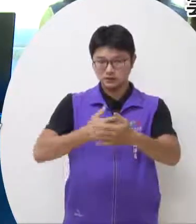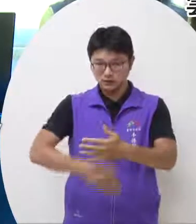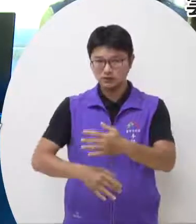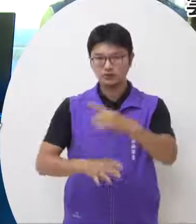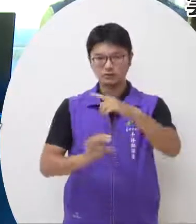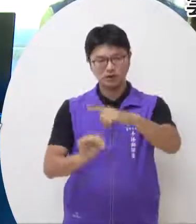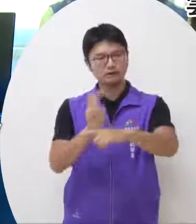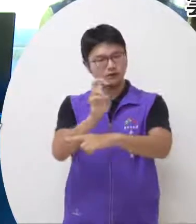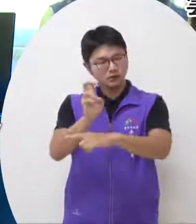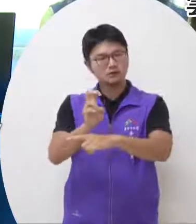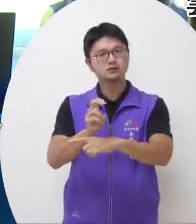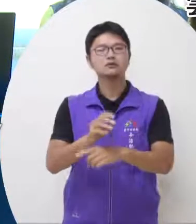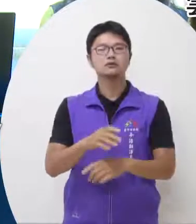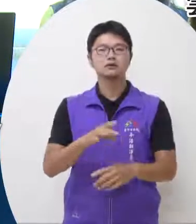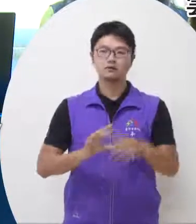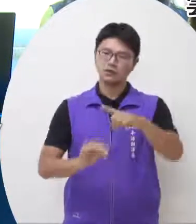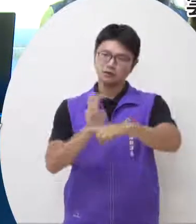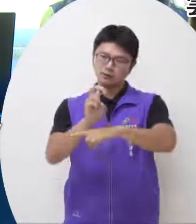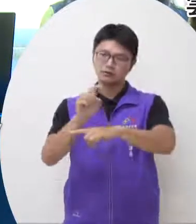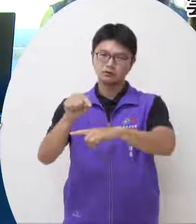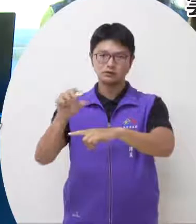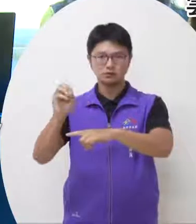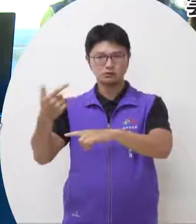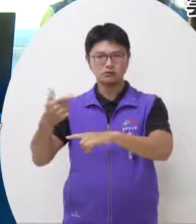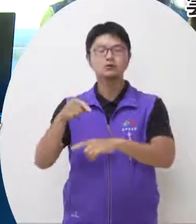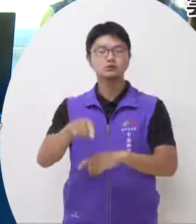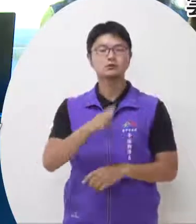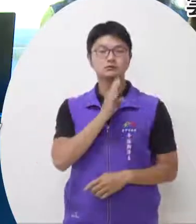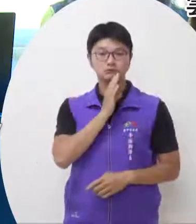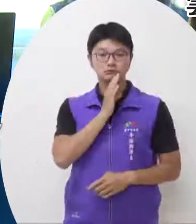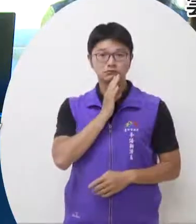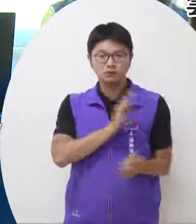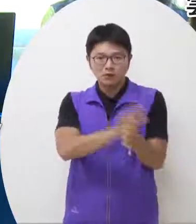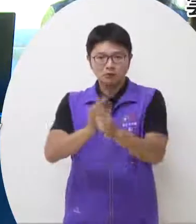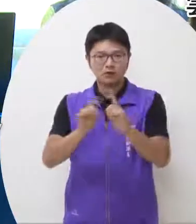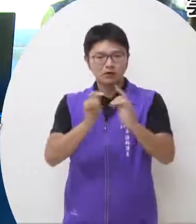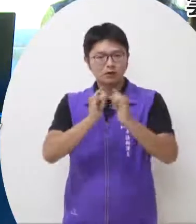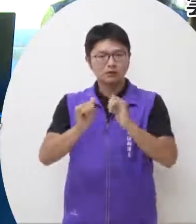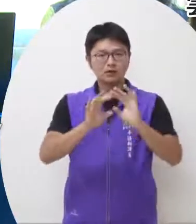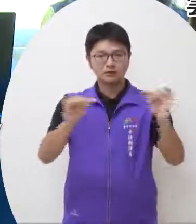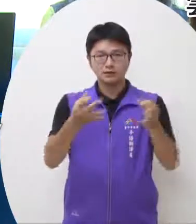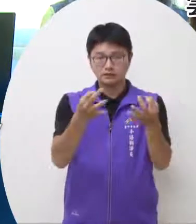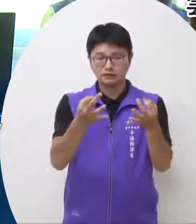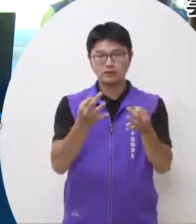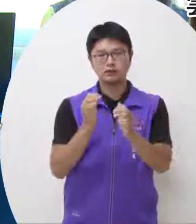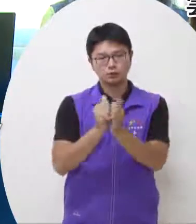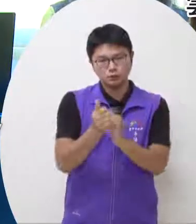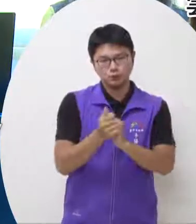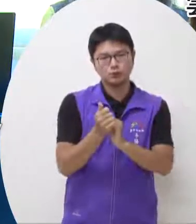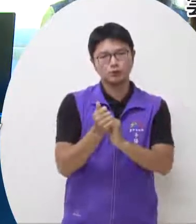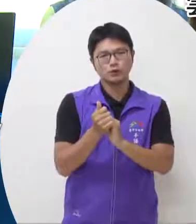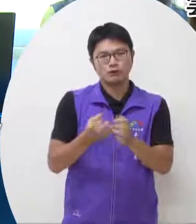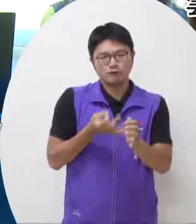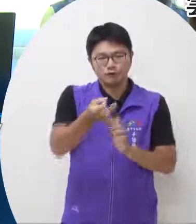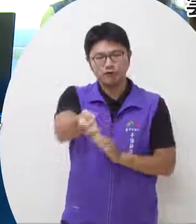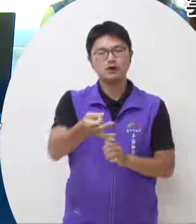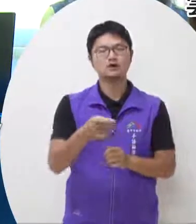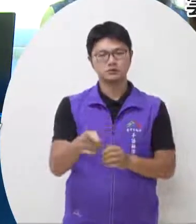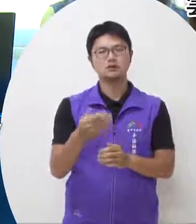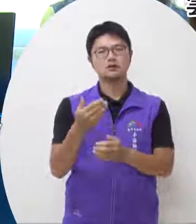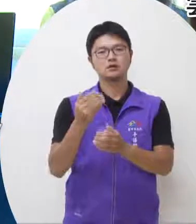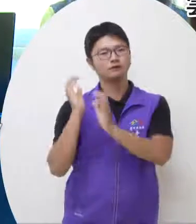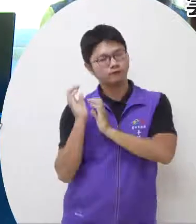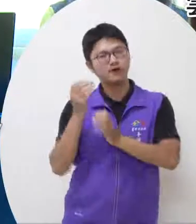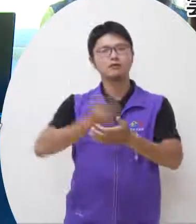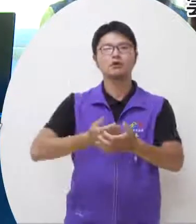20%，平均是20.06%，这样的话大家的地价税缴交也会相对的减少那所以这张